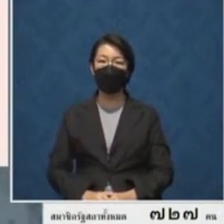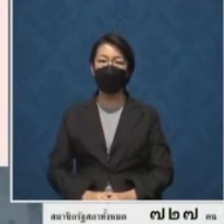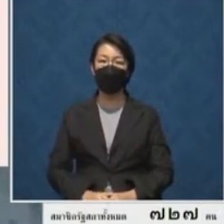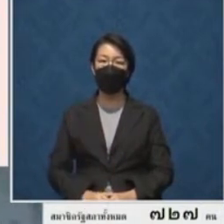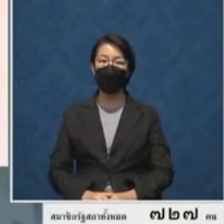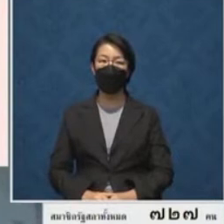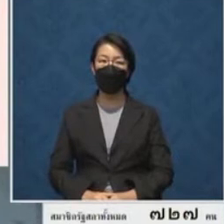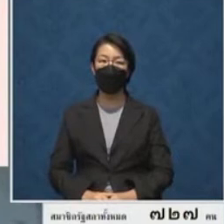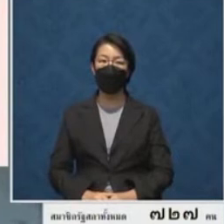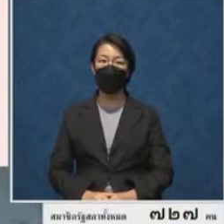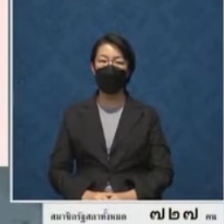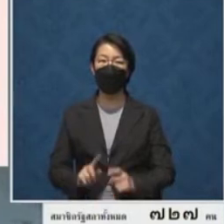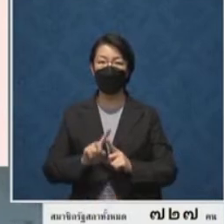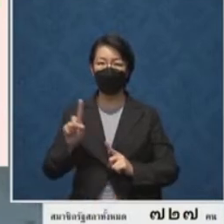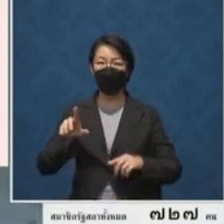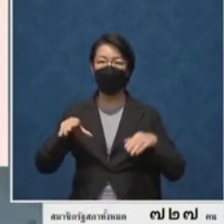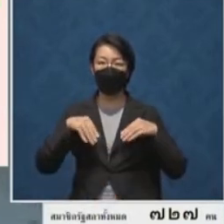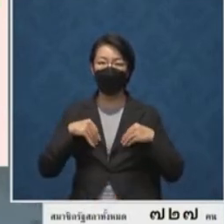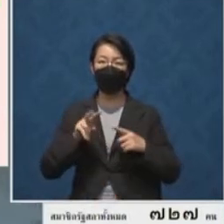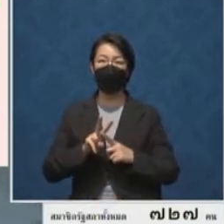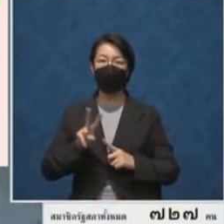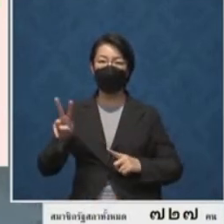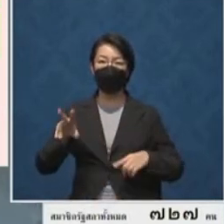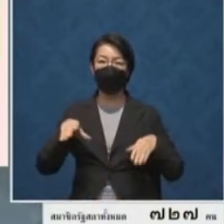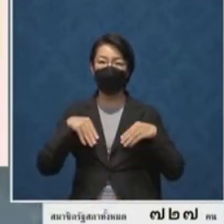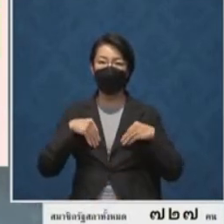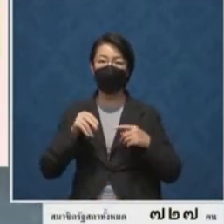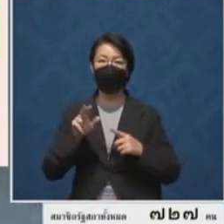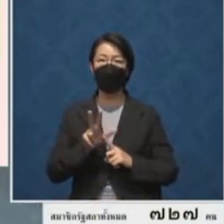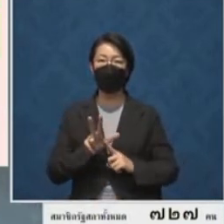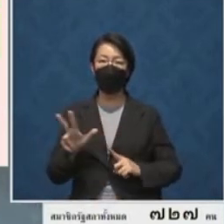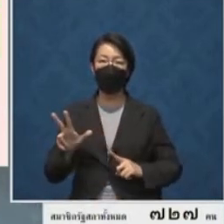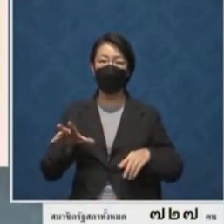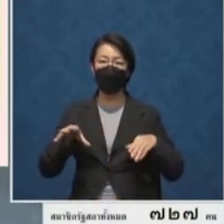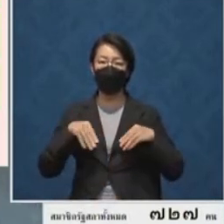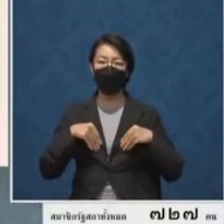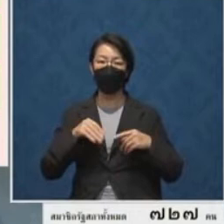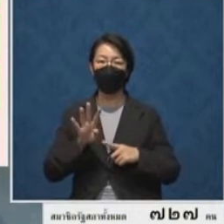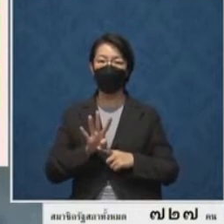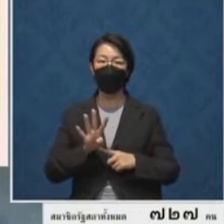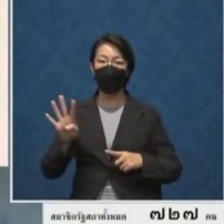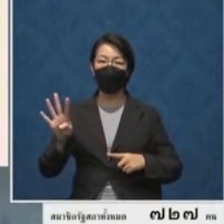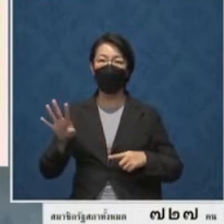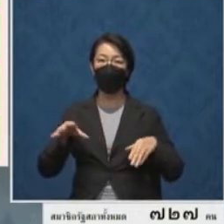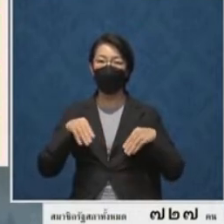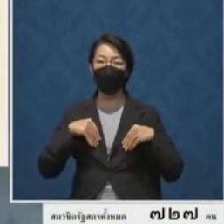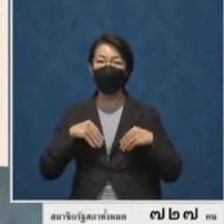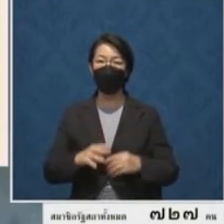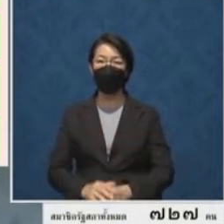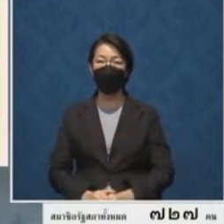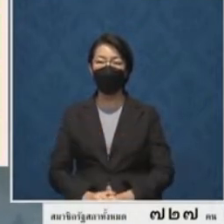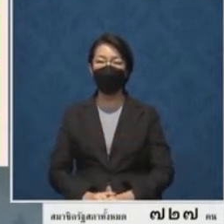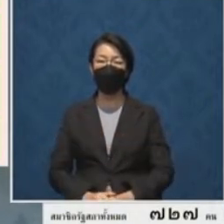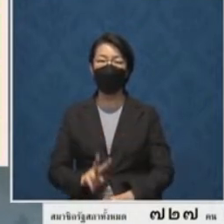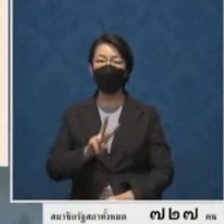1รับหลักการ2รับหลักการ3รับหลักการ4รับหลักการครับ 250นายนิพนธ์น